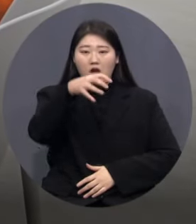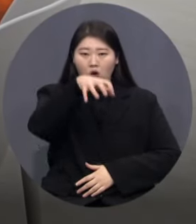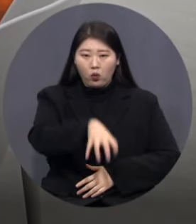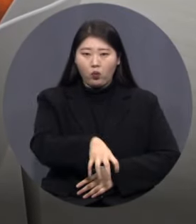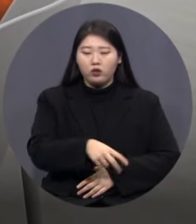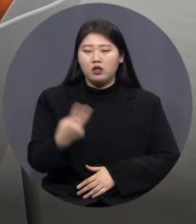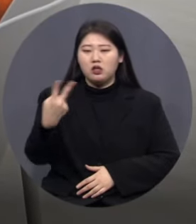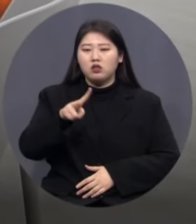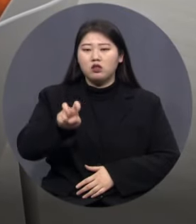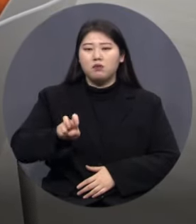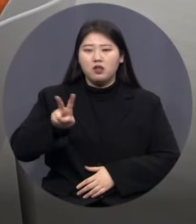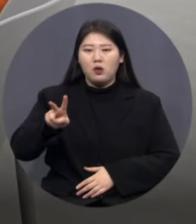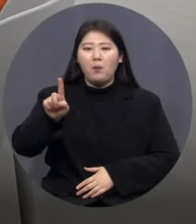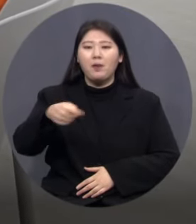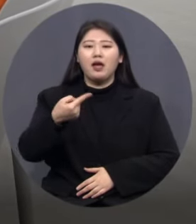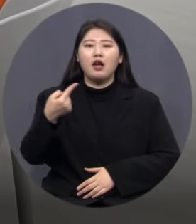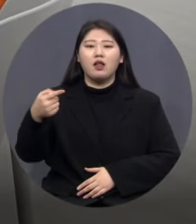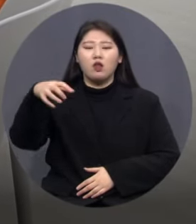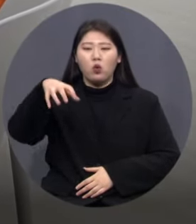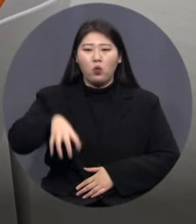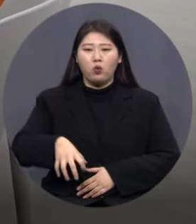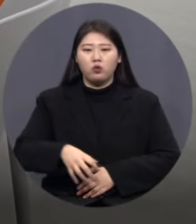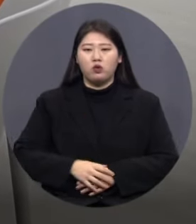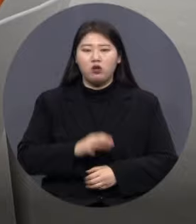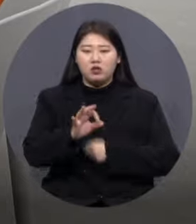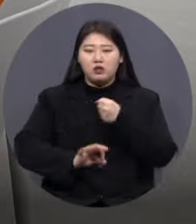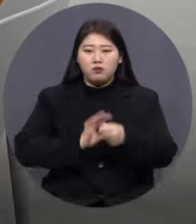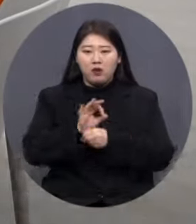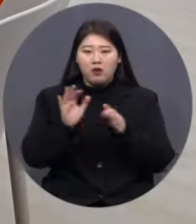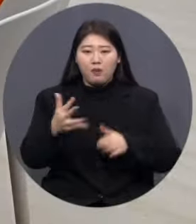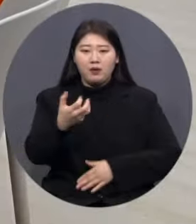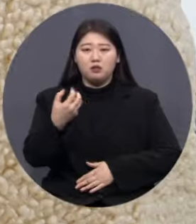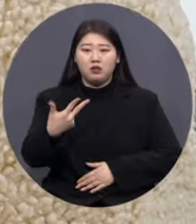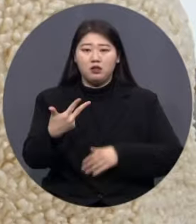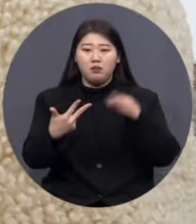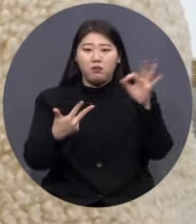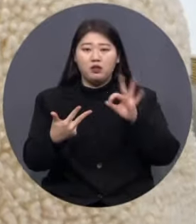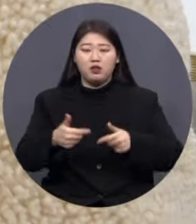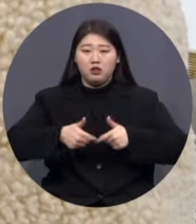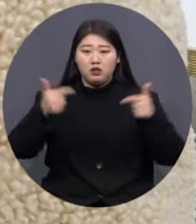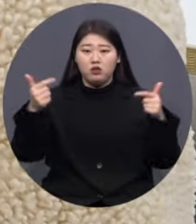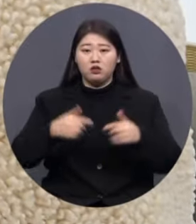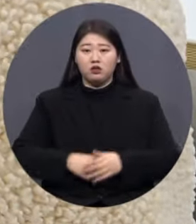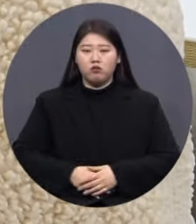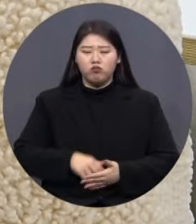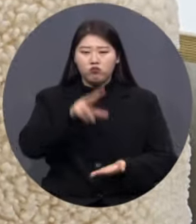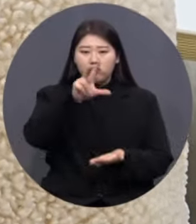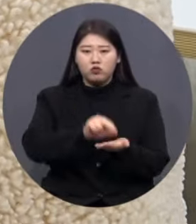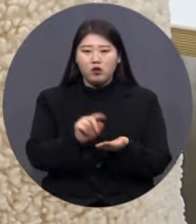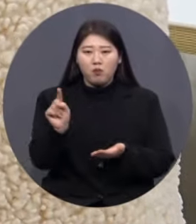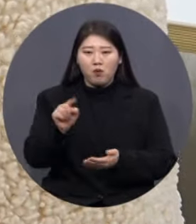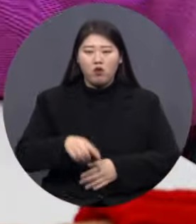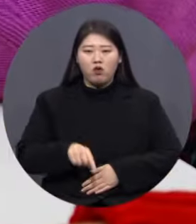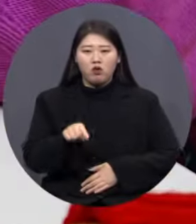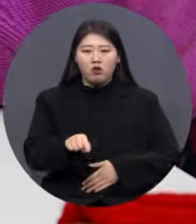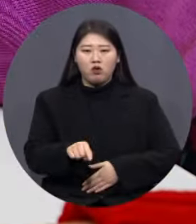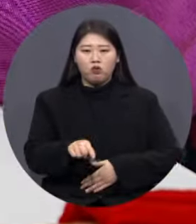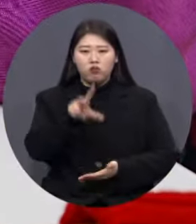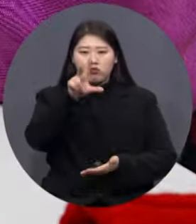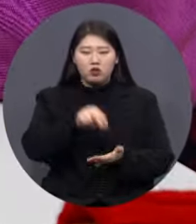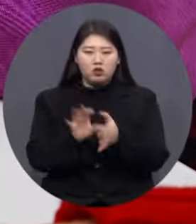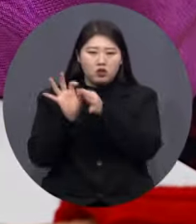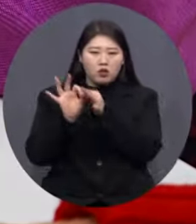2022년 한 곳으로 10년 세 87% 늘었습니다 문제는 이런 흐름이 앞으로 더